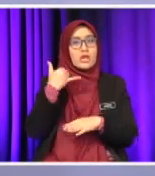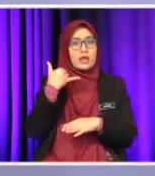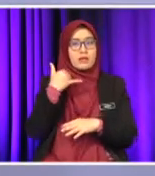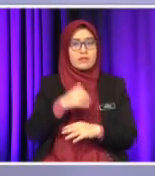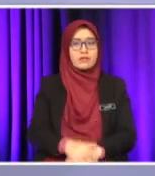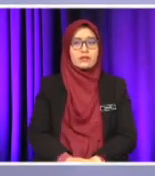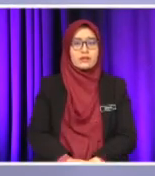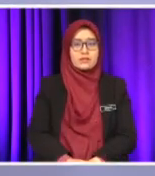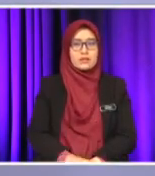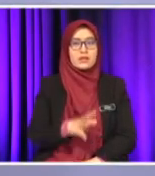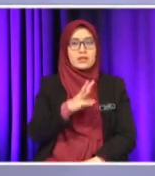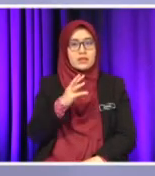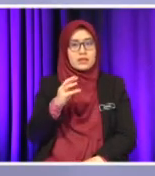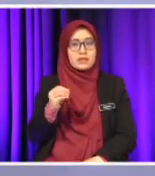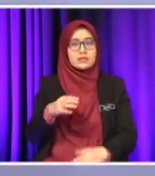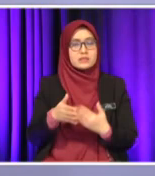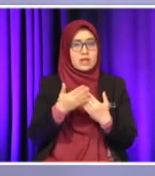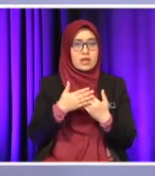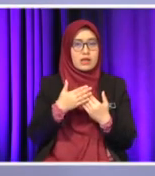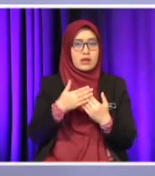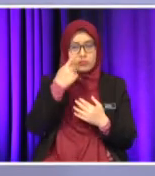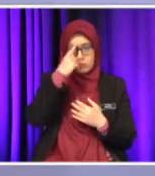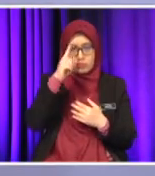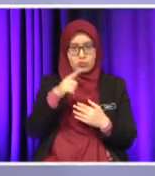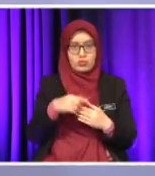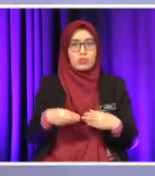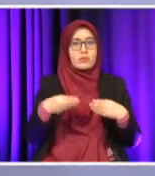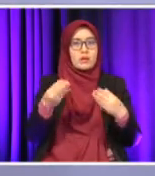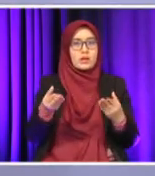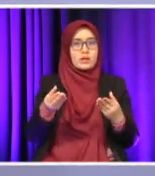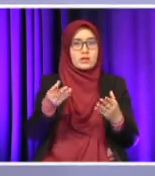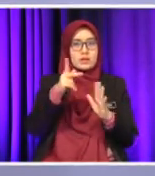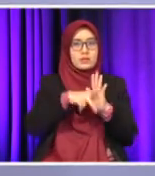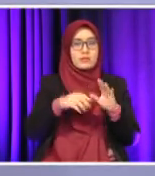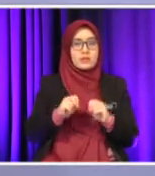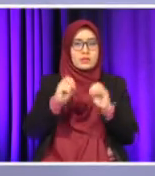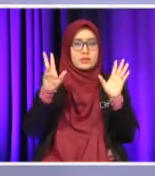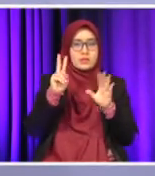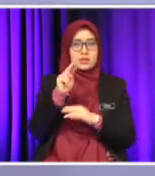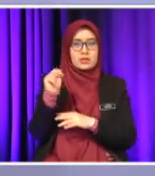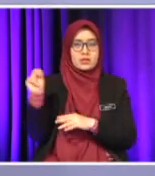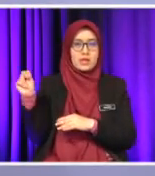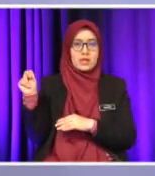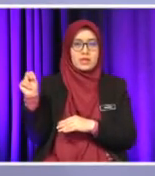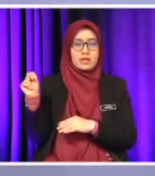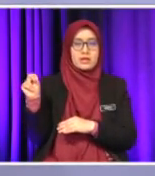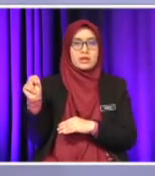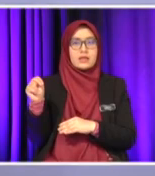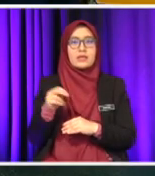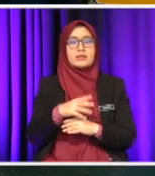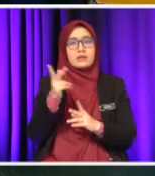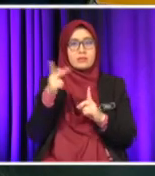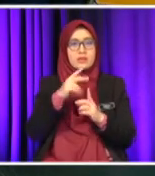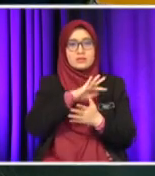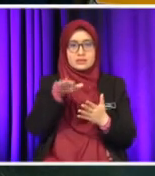penerangan dan pengenalan kepada anda semua yang bakal beli kita terbang saya dengan harga 500 juta saja iya